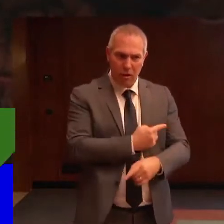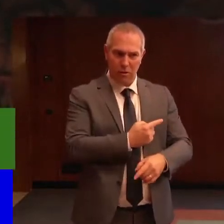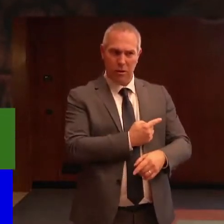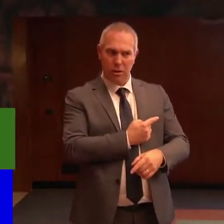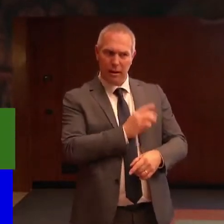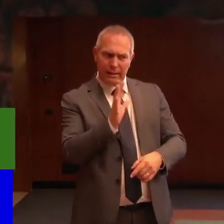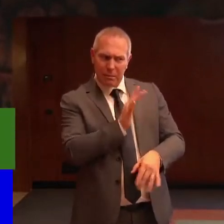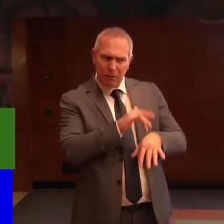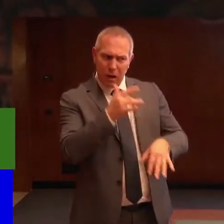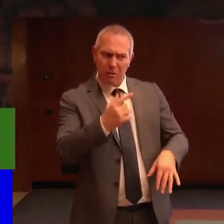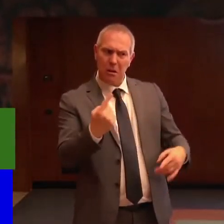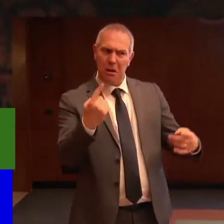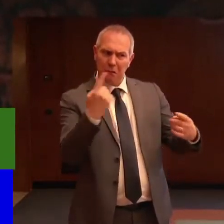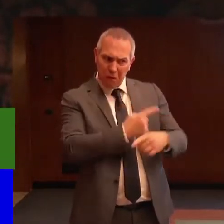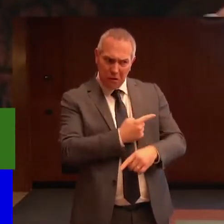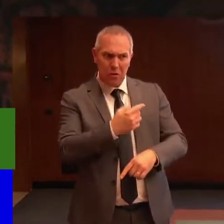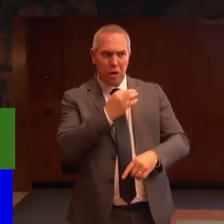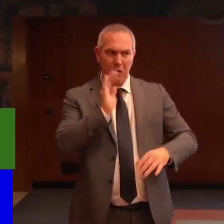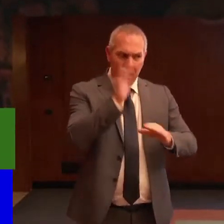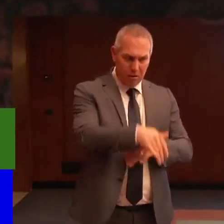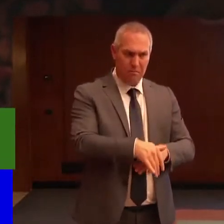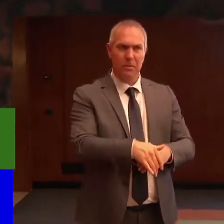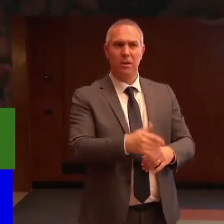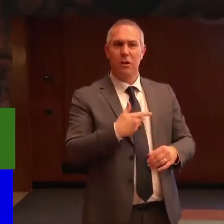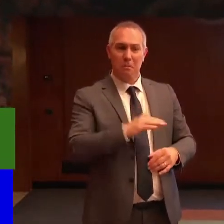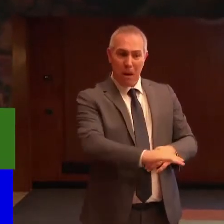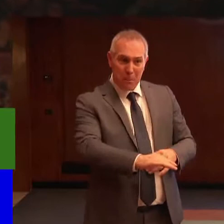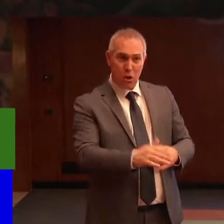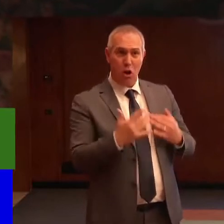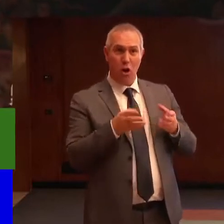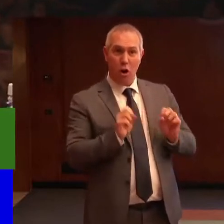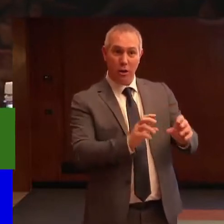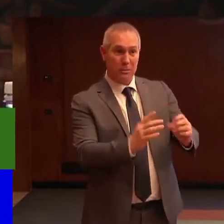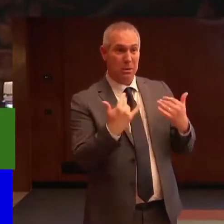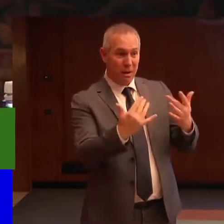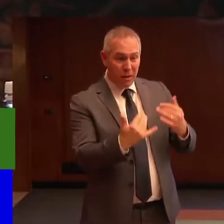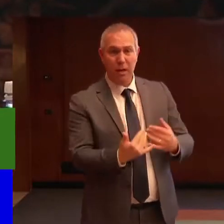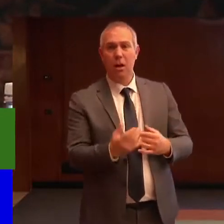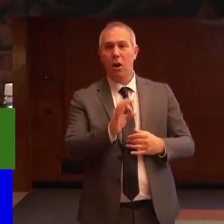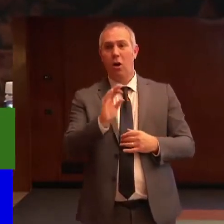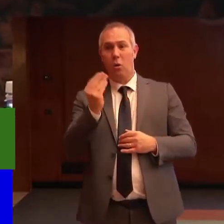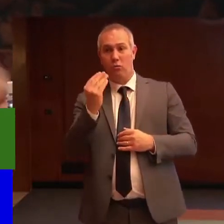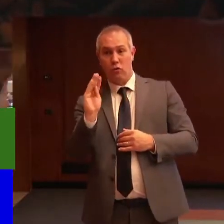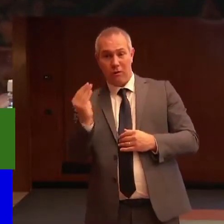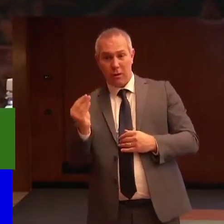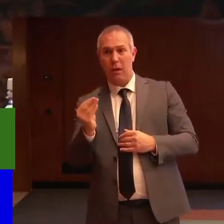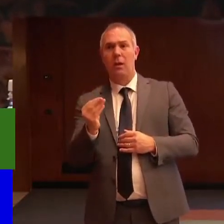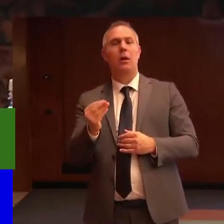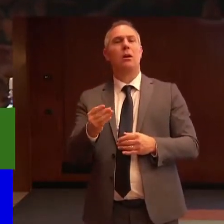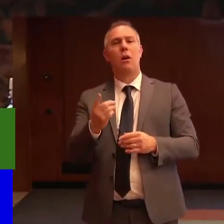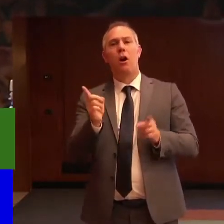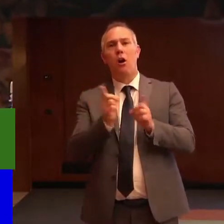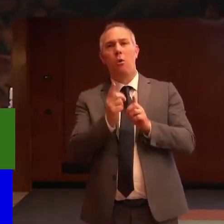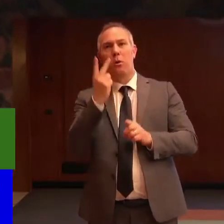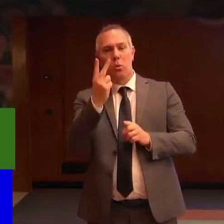a farcela. Un bambino in Corsa di primavera, un ragazzo in Come due coccodrilli. E quando si